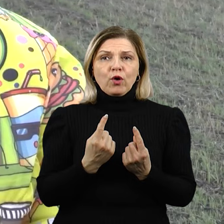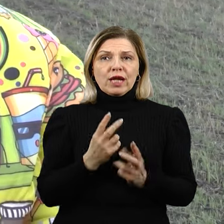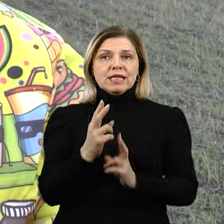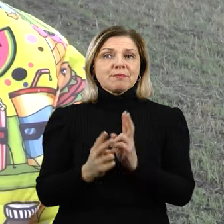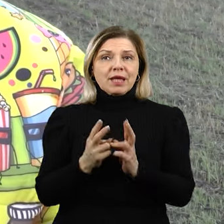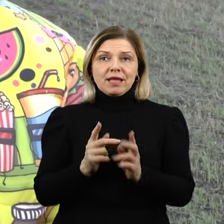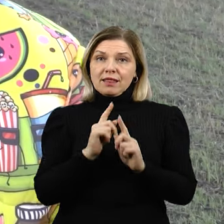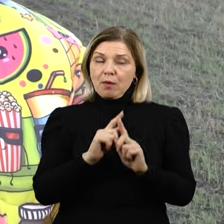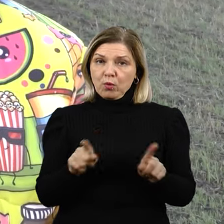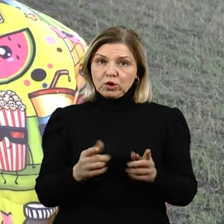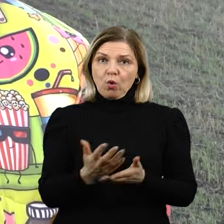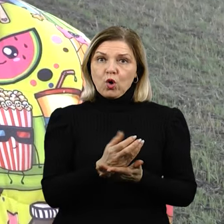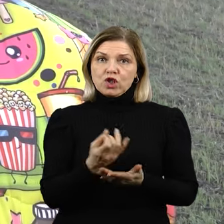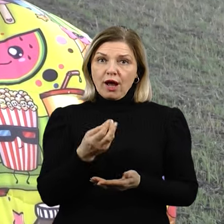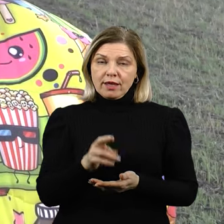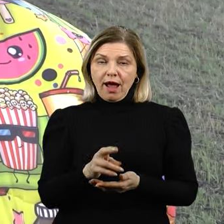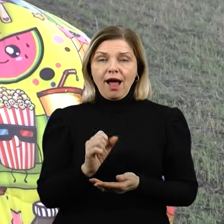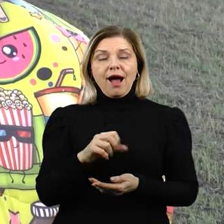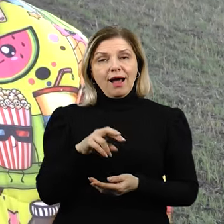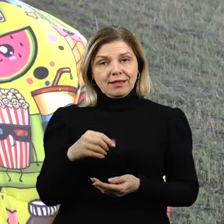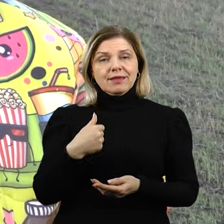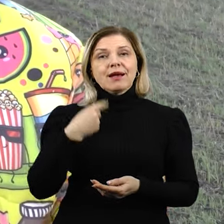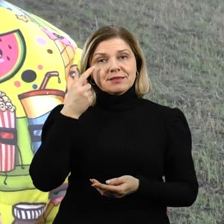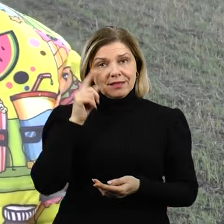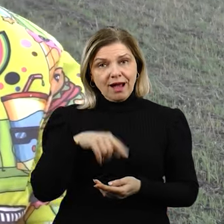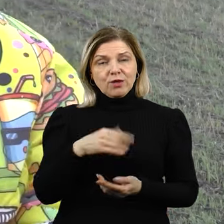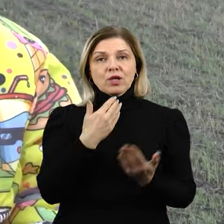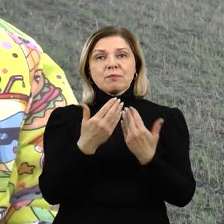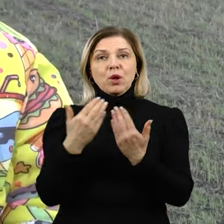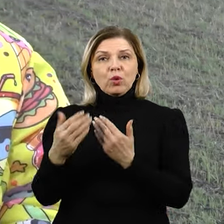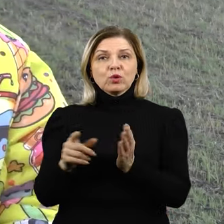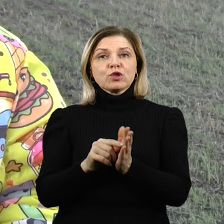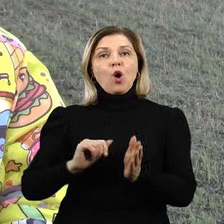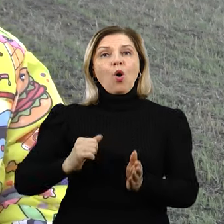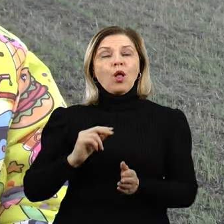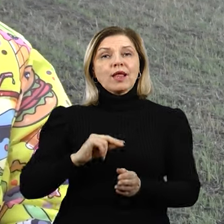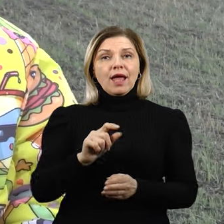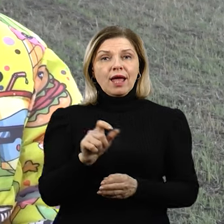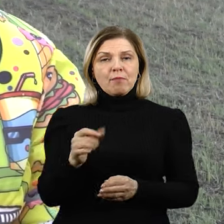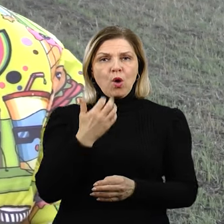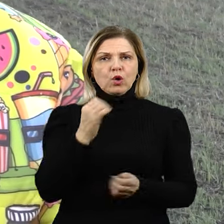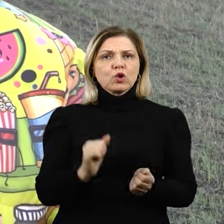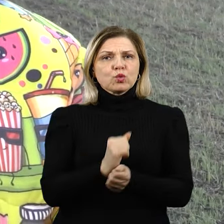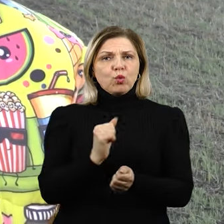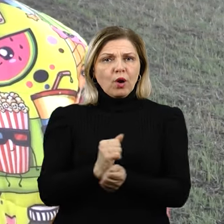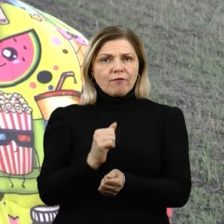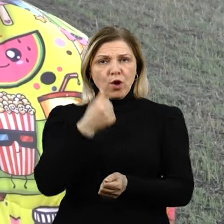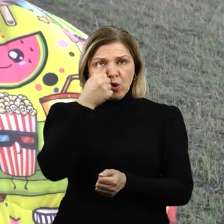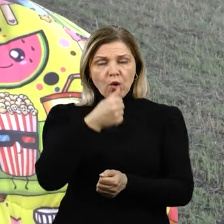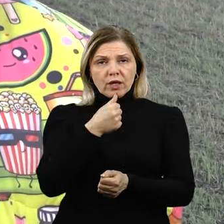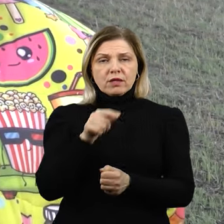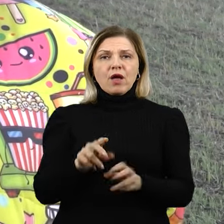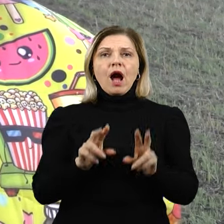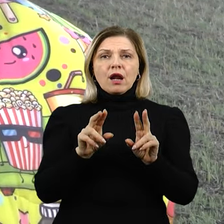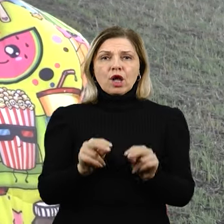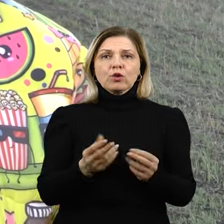буде. Але я знаю і спілкуюсь з колегами, що коли посушливі роки, то вони гарантовано